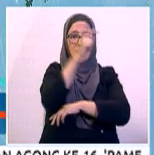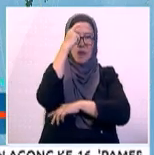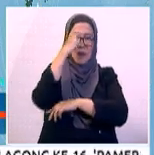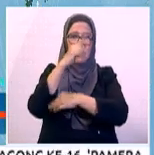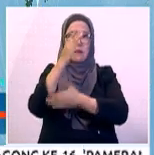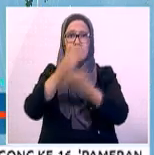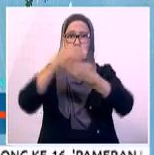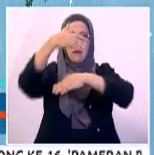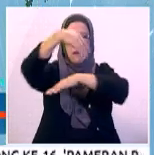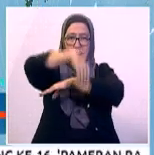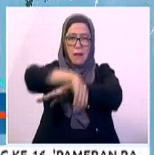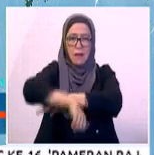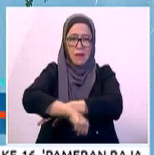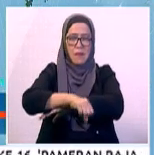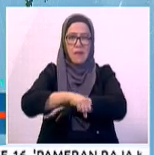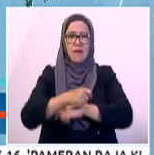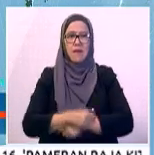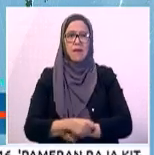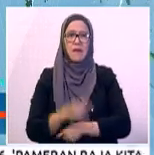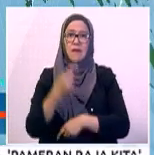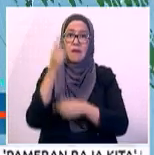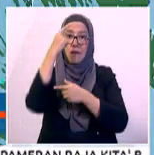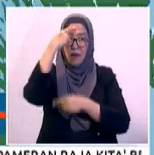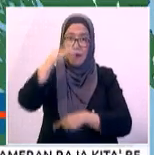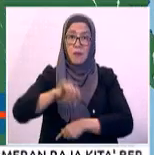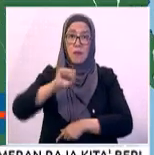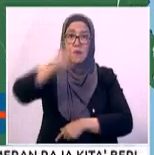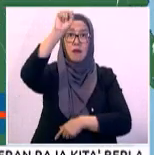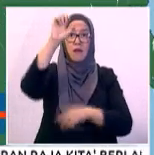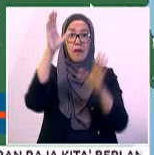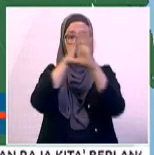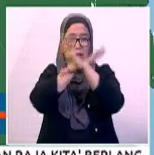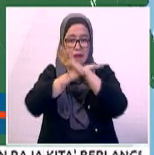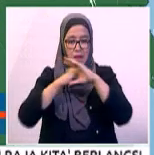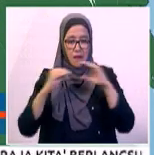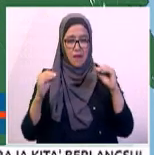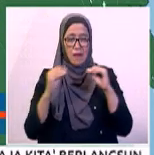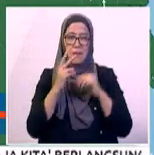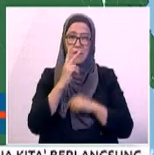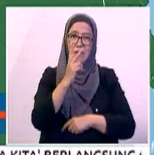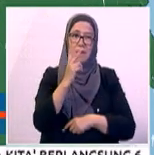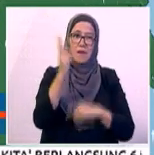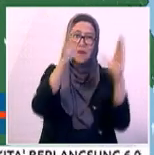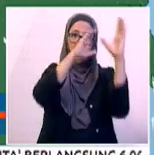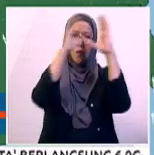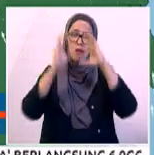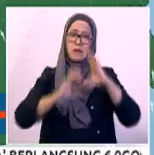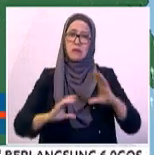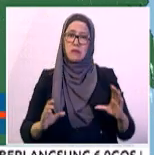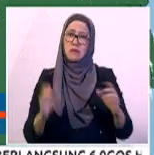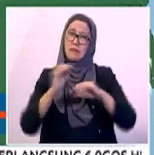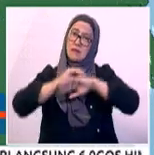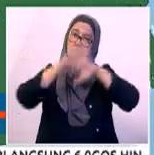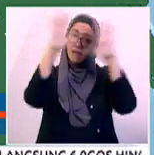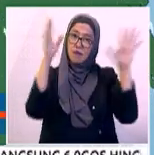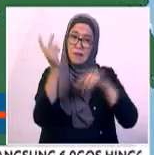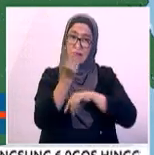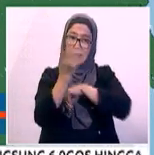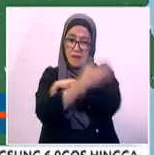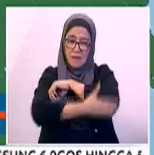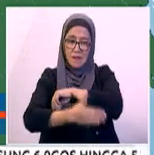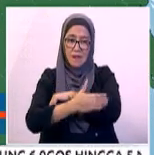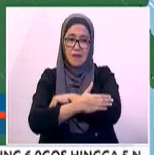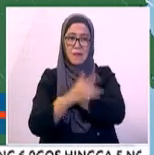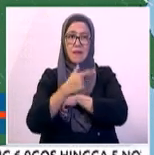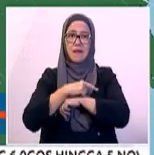nanti. Bagi tinjauan cuaca untuk negeri Sabah dan Sarawak pula, menunjukkan cuaca juga adalah cerah bagi kedua-dua negeri berkenaan